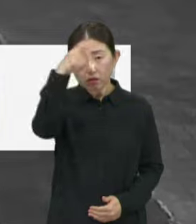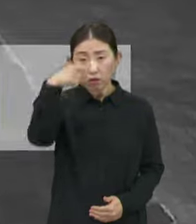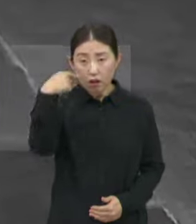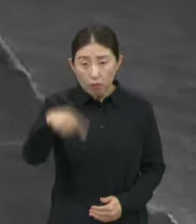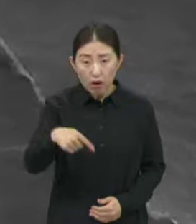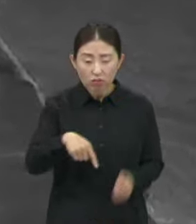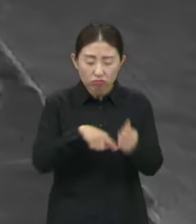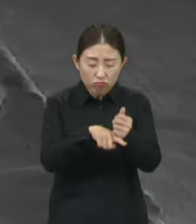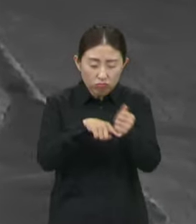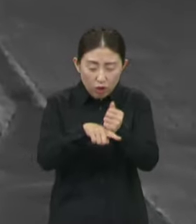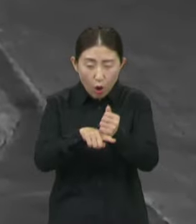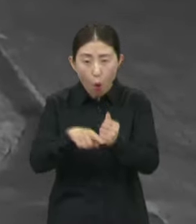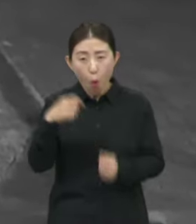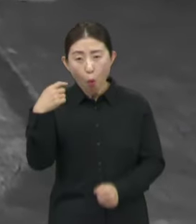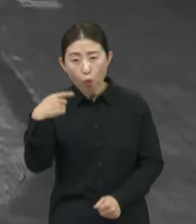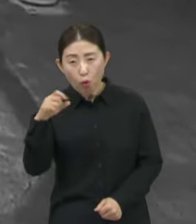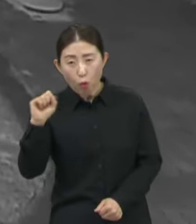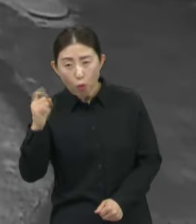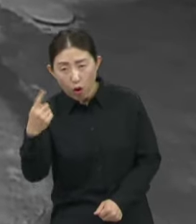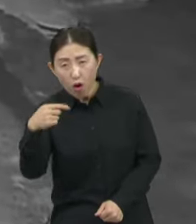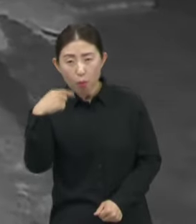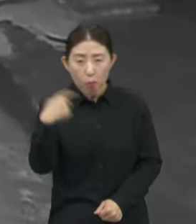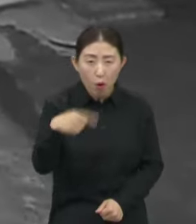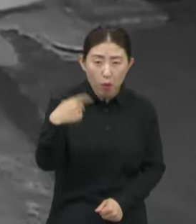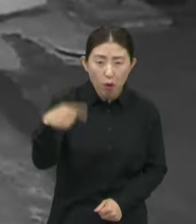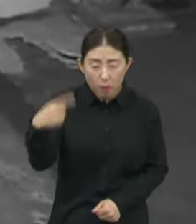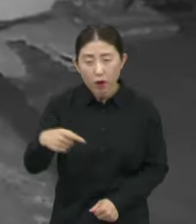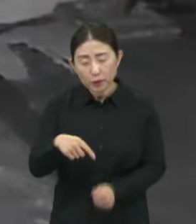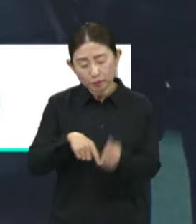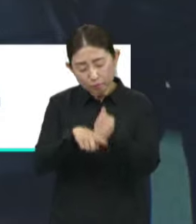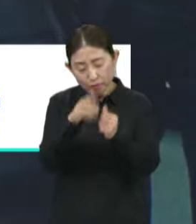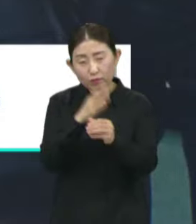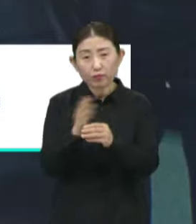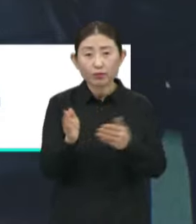범행 동기와 여죄 등을 조사하고 있습니다.